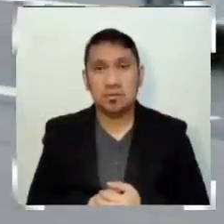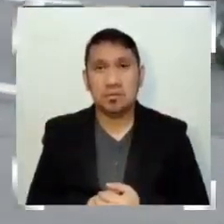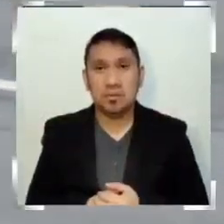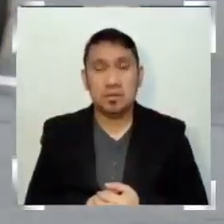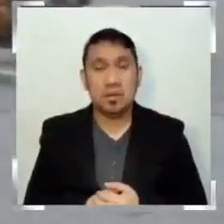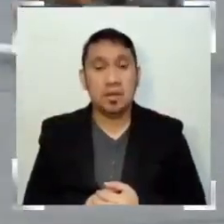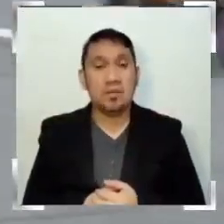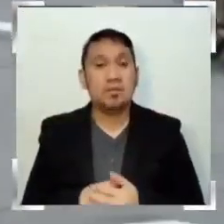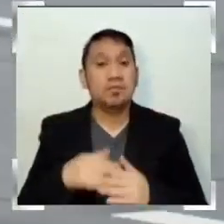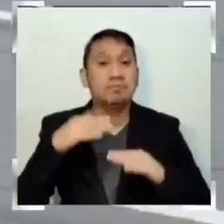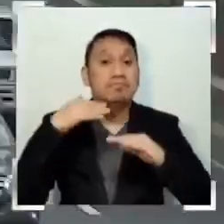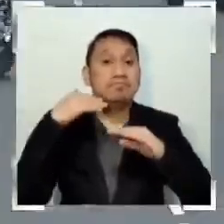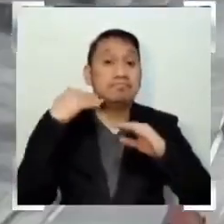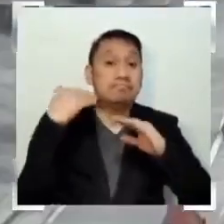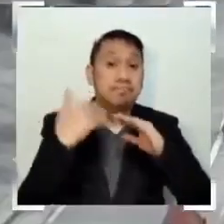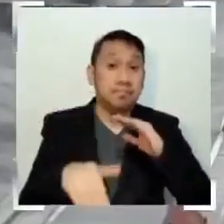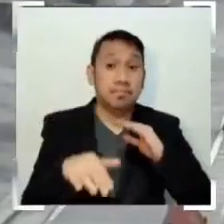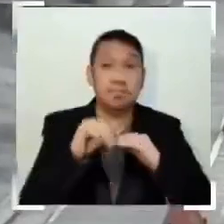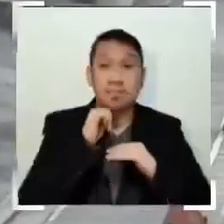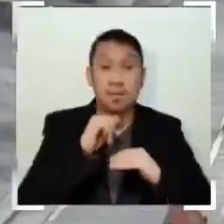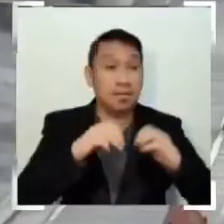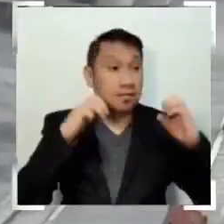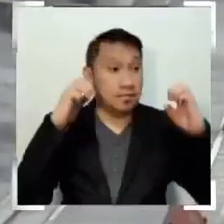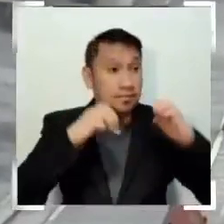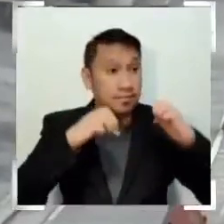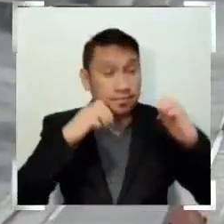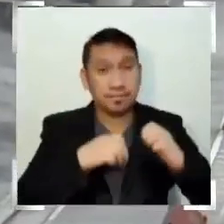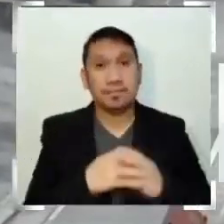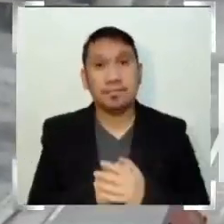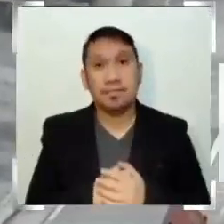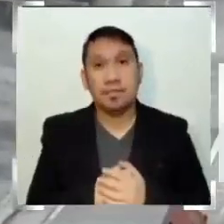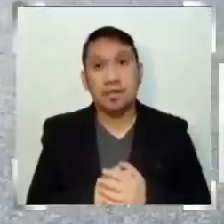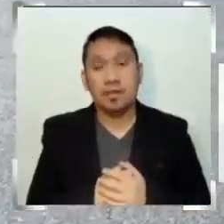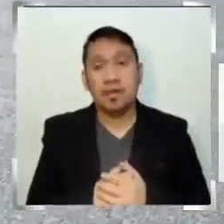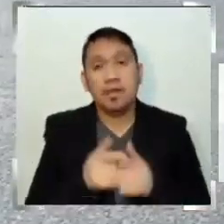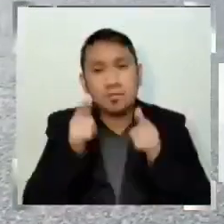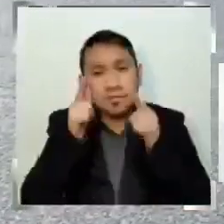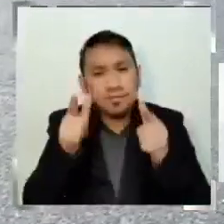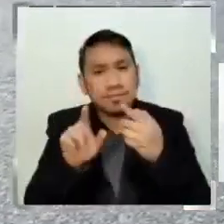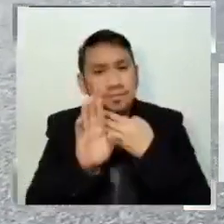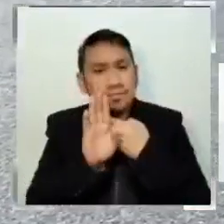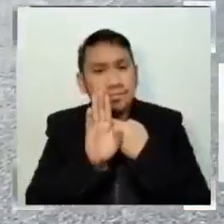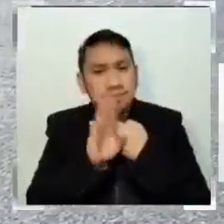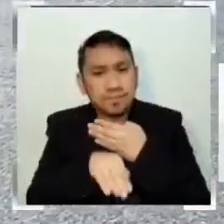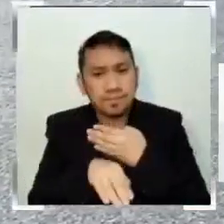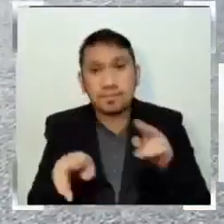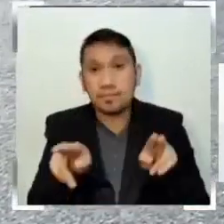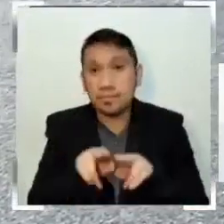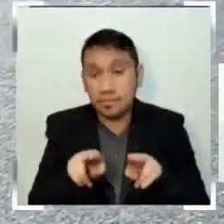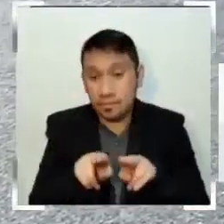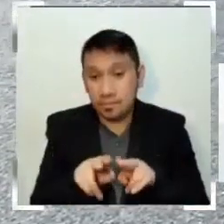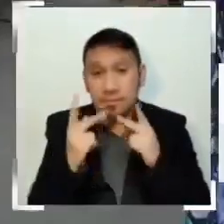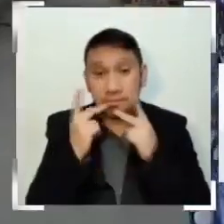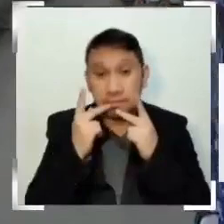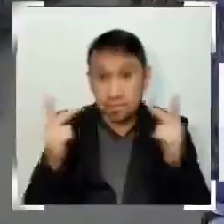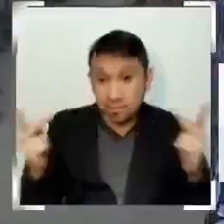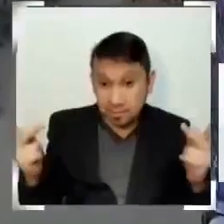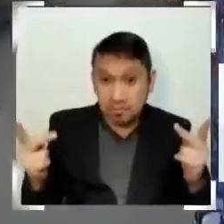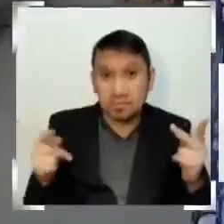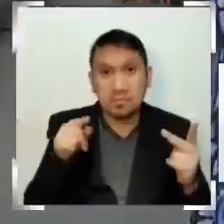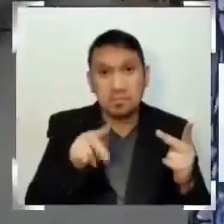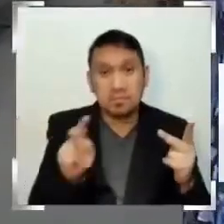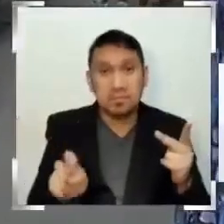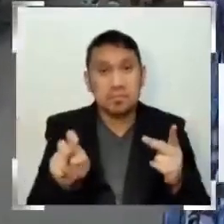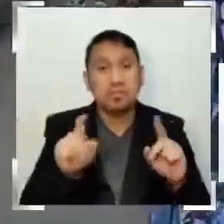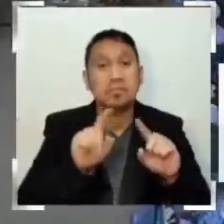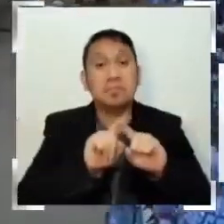talaga yung expected. Halos balik normal na nga ang pampublikong transportasyon sa ikatlong taon ng pandemya. Pero kung ang